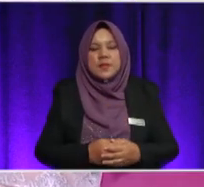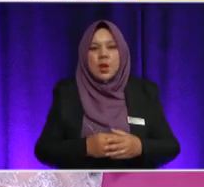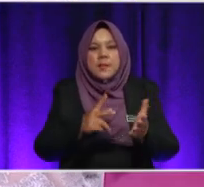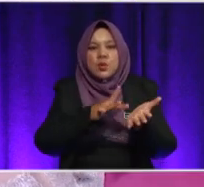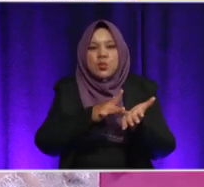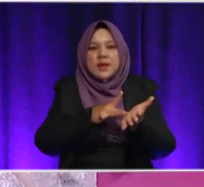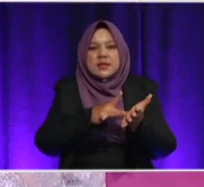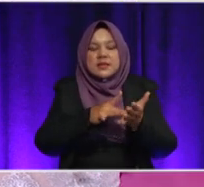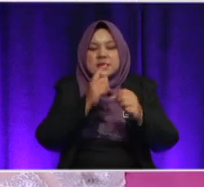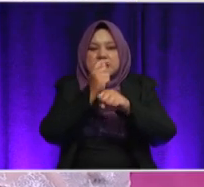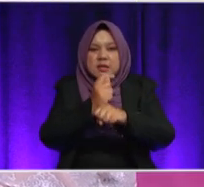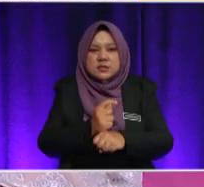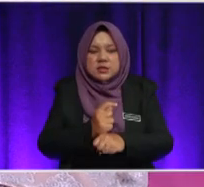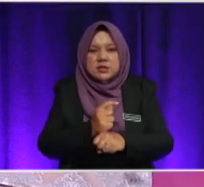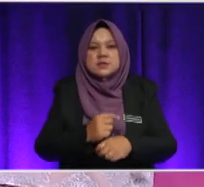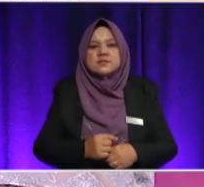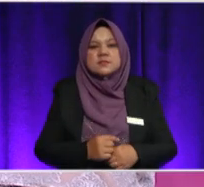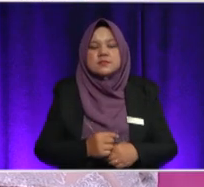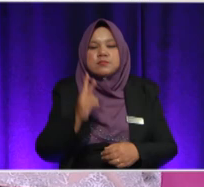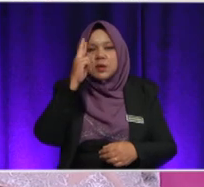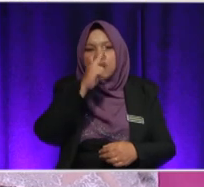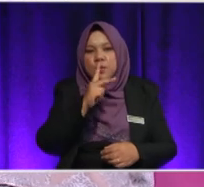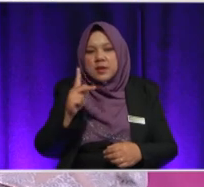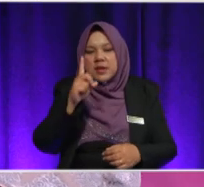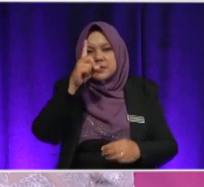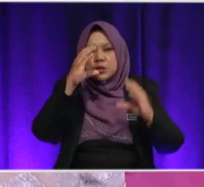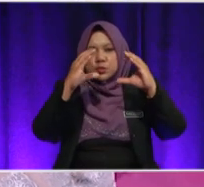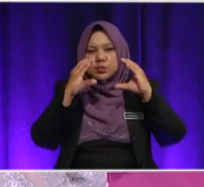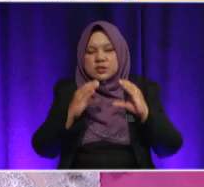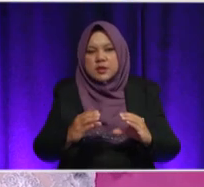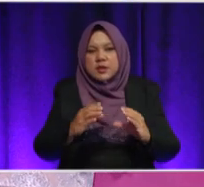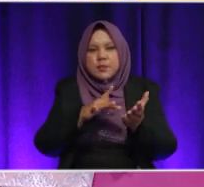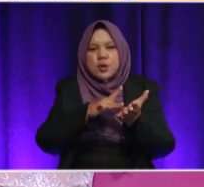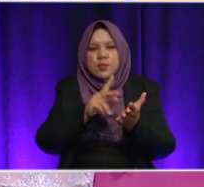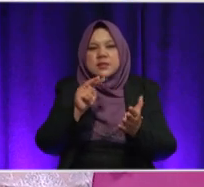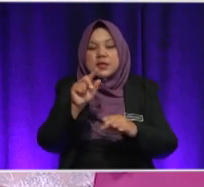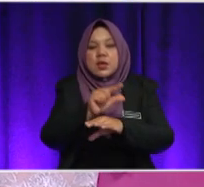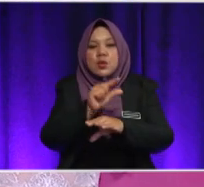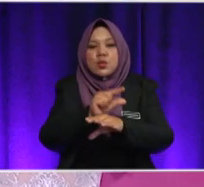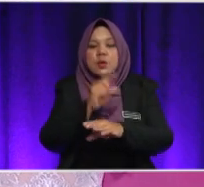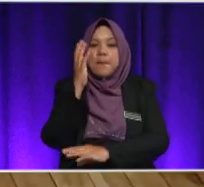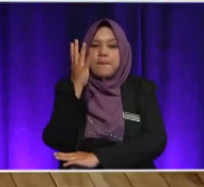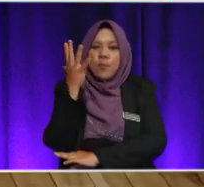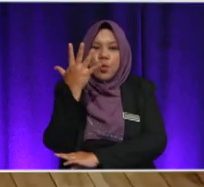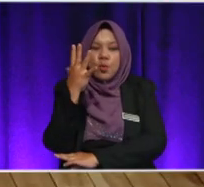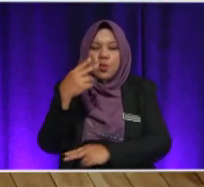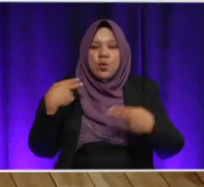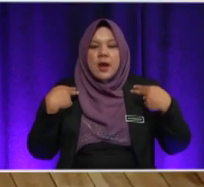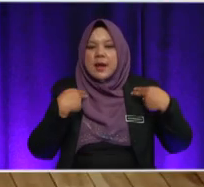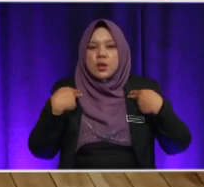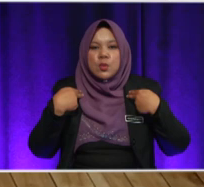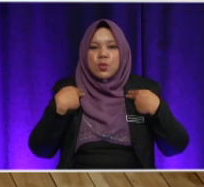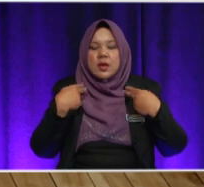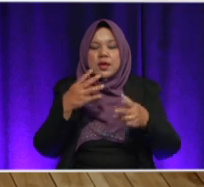tradisional perubahan tradisional merupakan kaidah perubahan yang menggunakan tumbuh-tumbuhan hewan dan